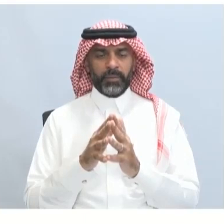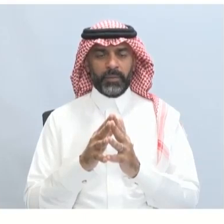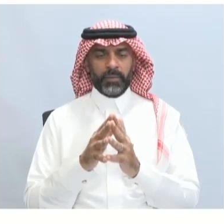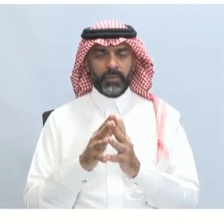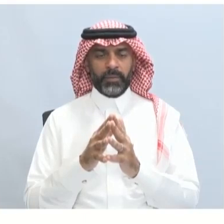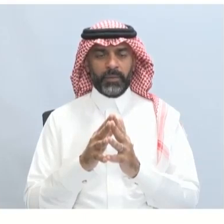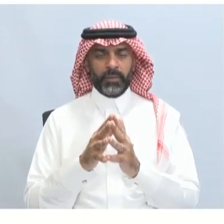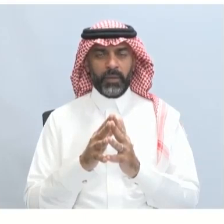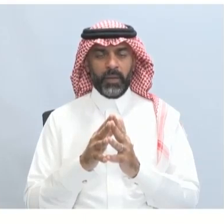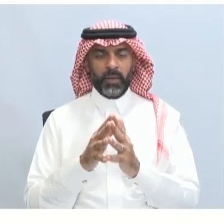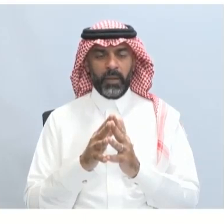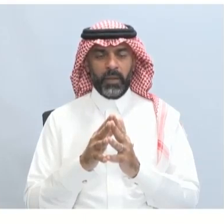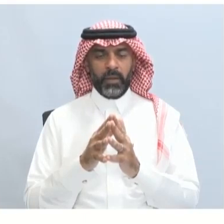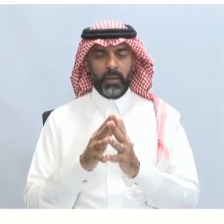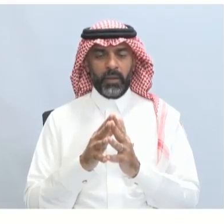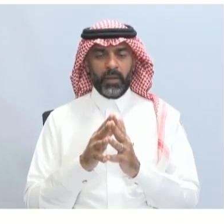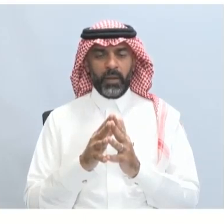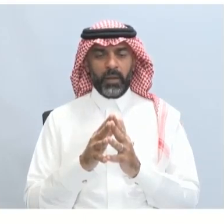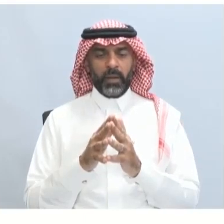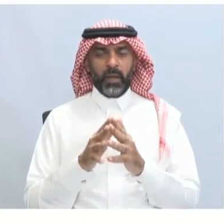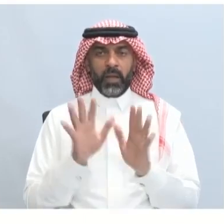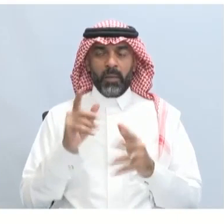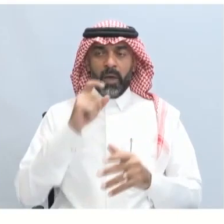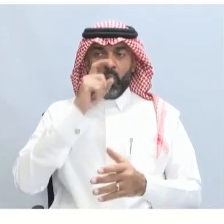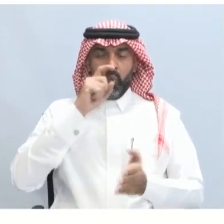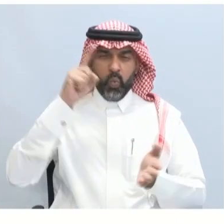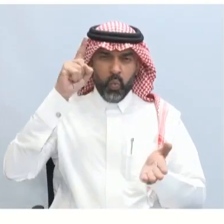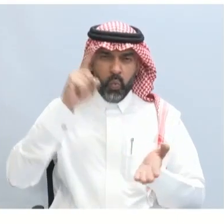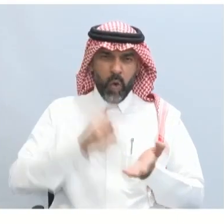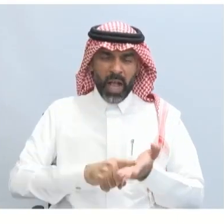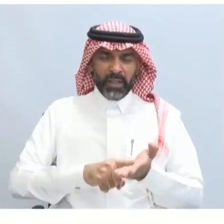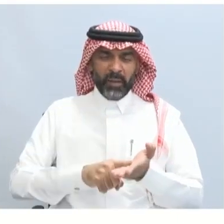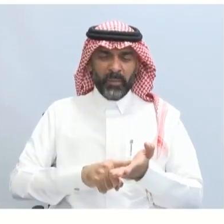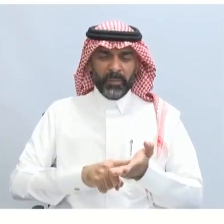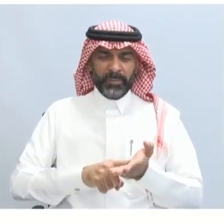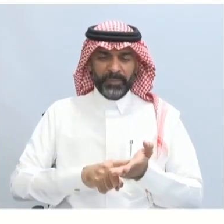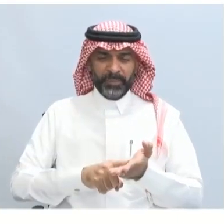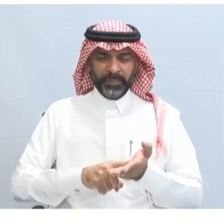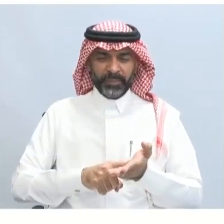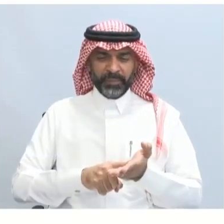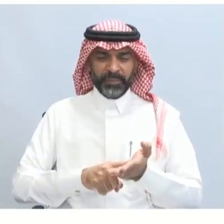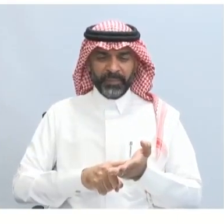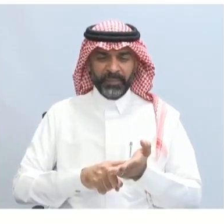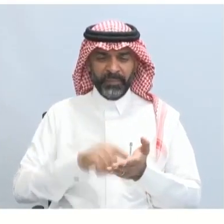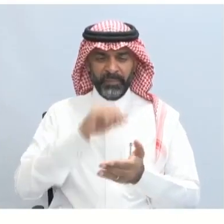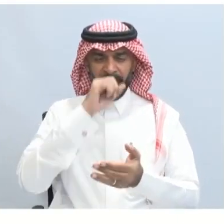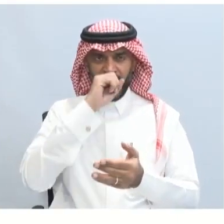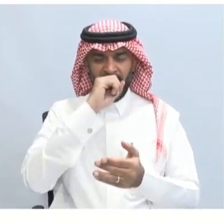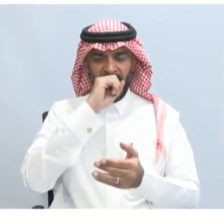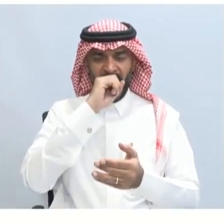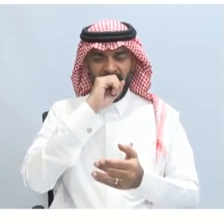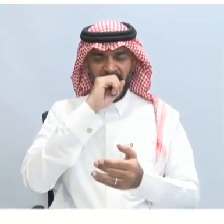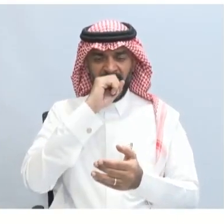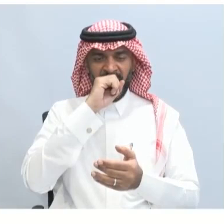الواجب الذي يقابل حق لابد ان يقع على عاتق من شخص من الاشخاص فالحق